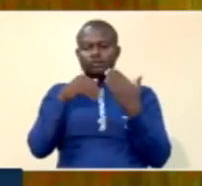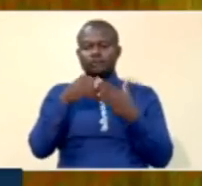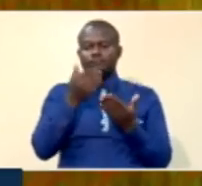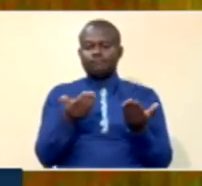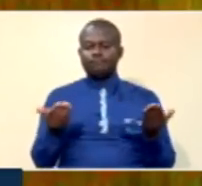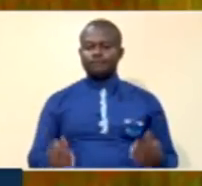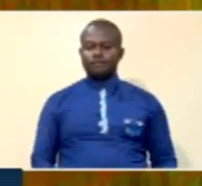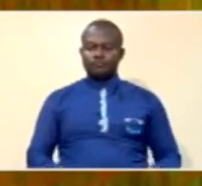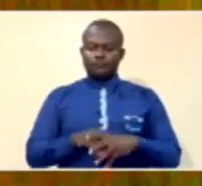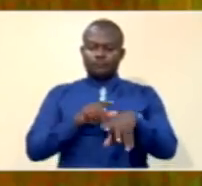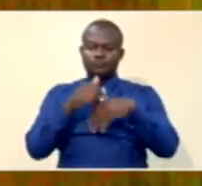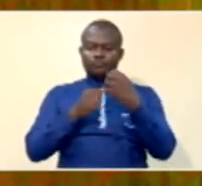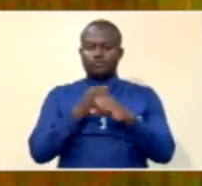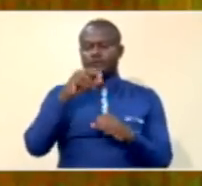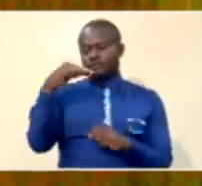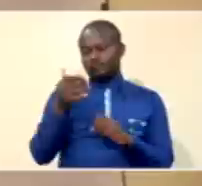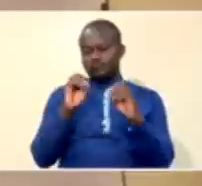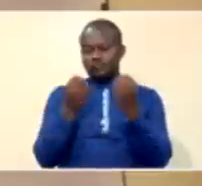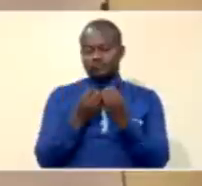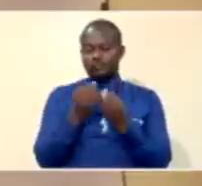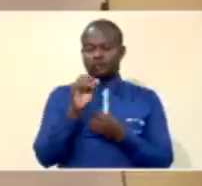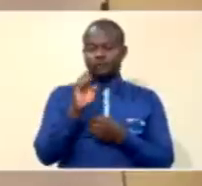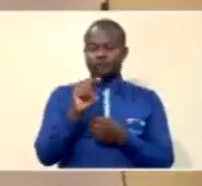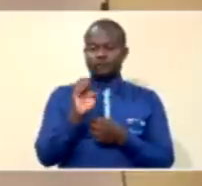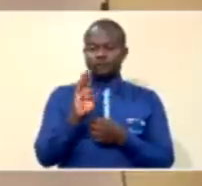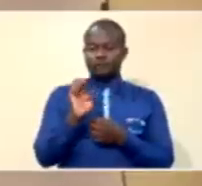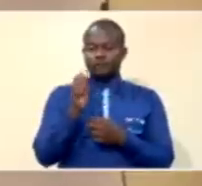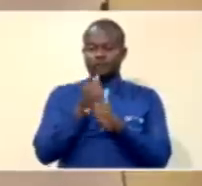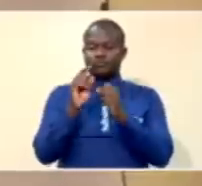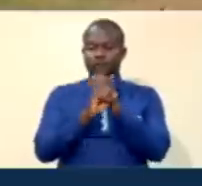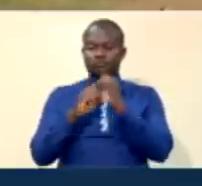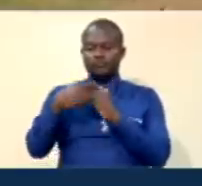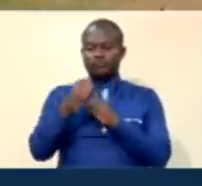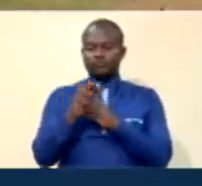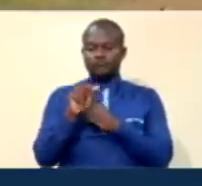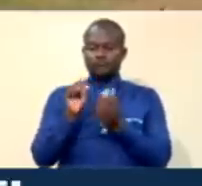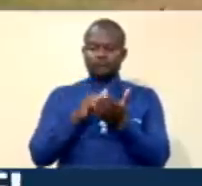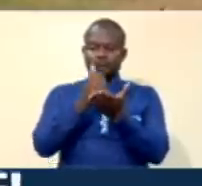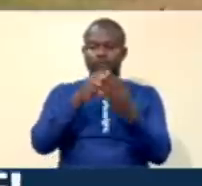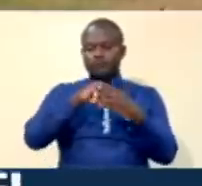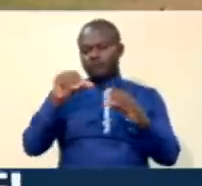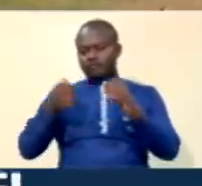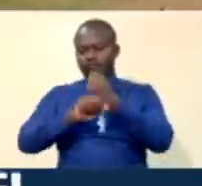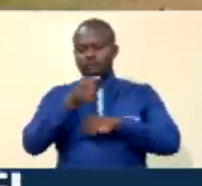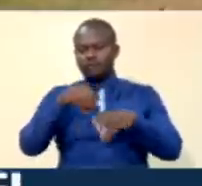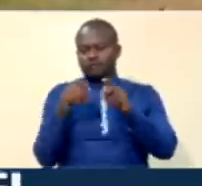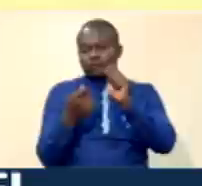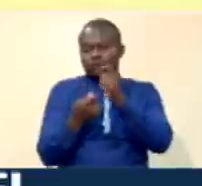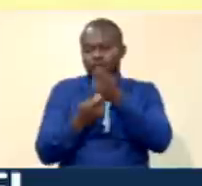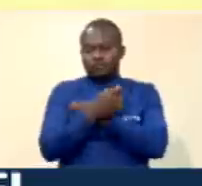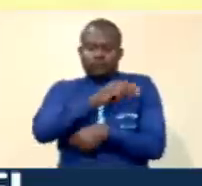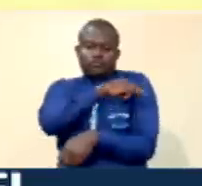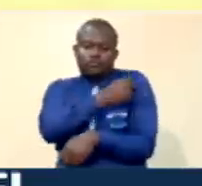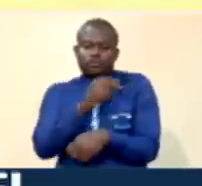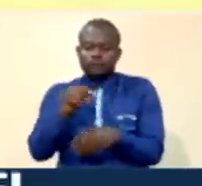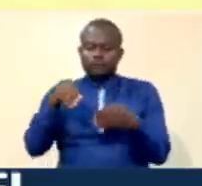n'abana. Mu gihe kingana n'imyaka 5 umuryango Inabere ugomba gukorera mu karere ka Gisagara unafasha mu bindi bikorwa birimo kuvugurura amavuriro